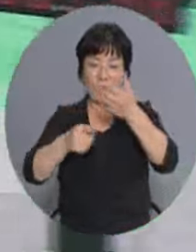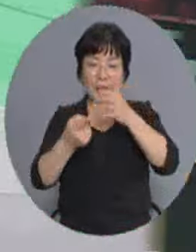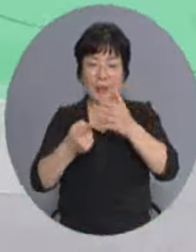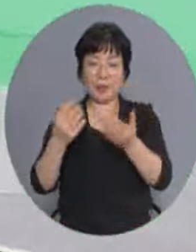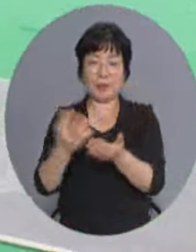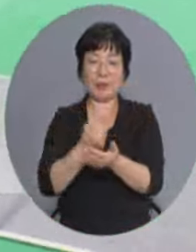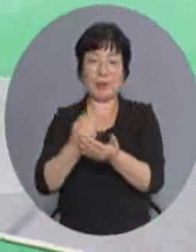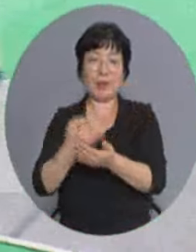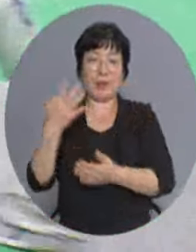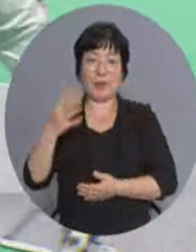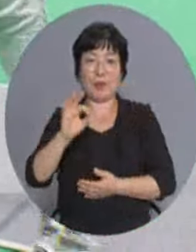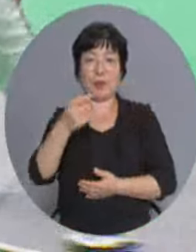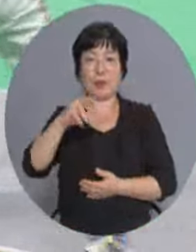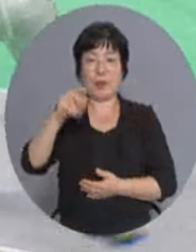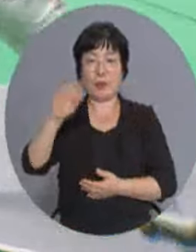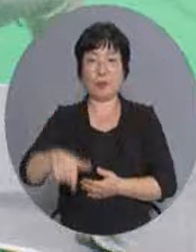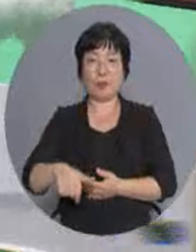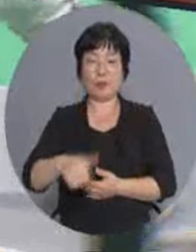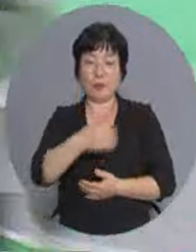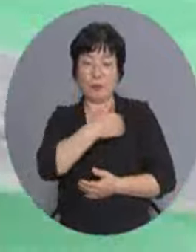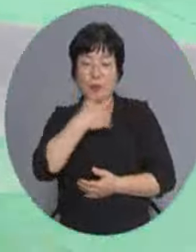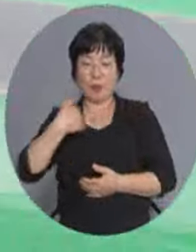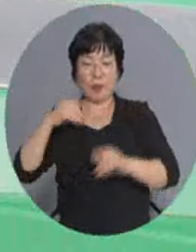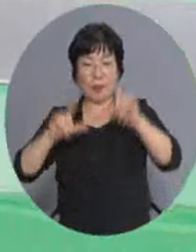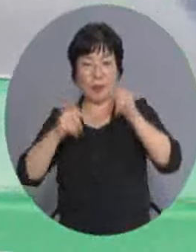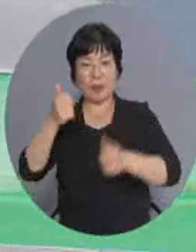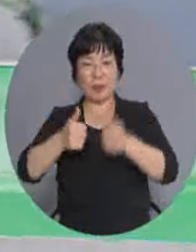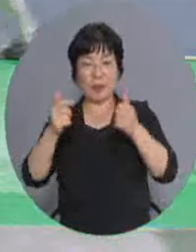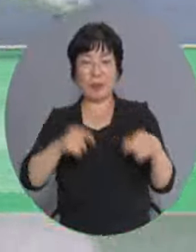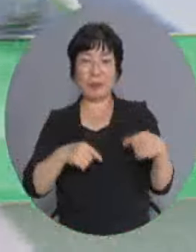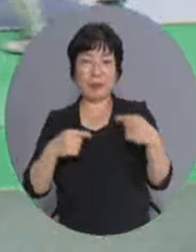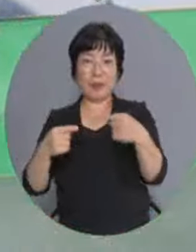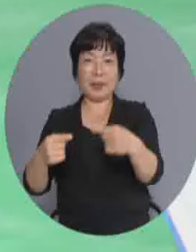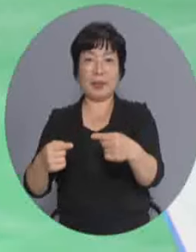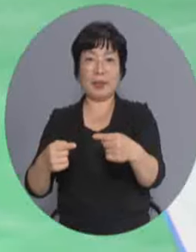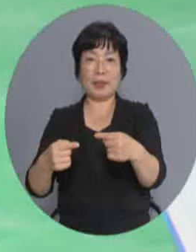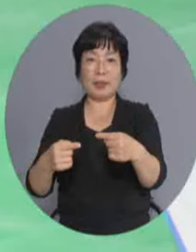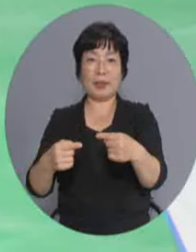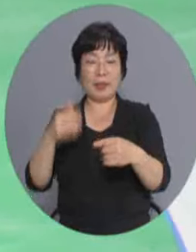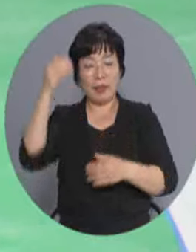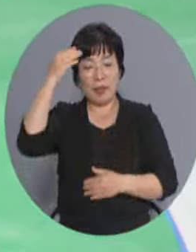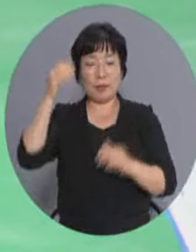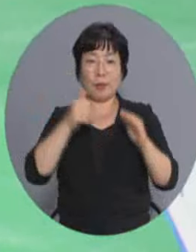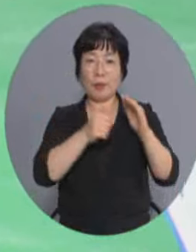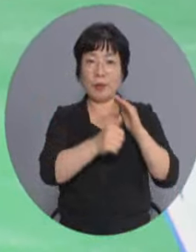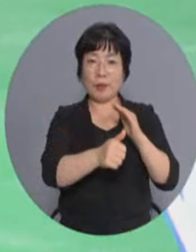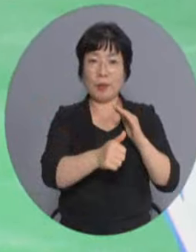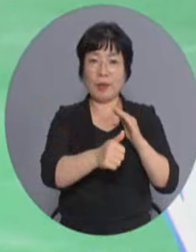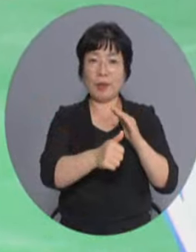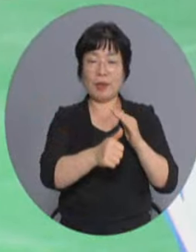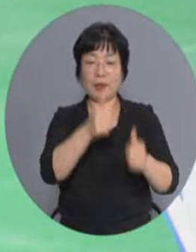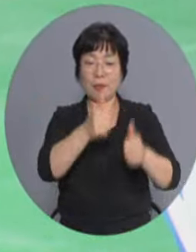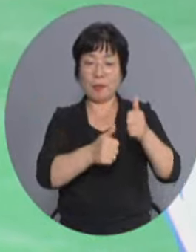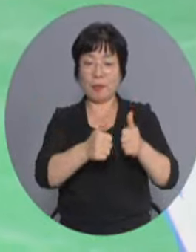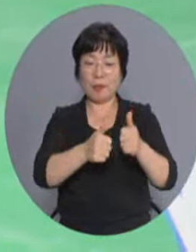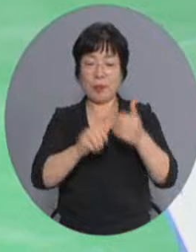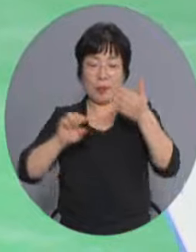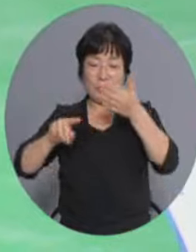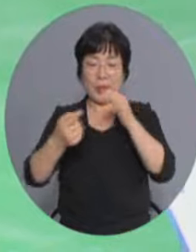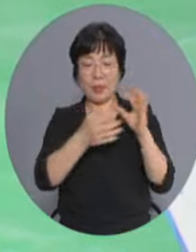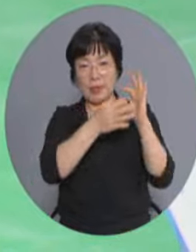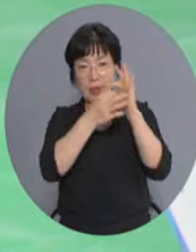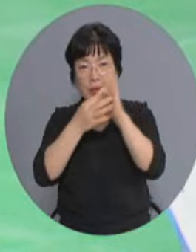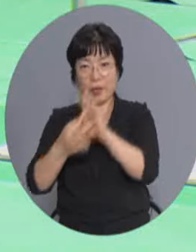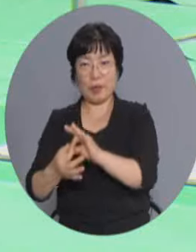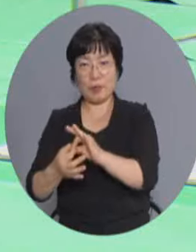달성한 오상욱 선수는 여유 있는 모습으로 경기를 치렀습니다. 국내 대회는 물론 펜싱에 대한 관심이 계속